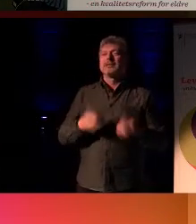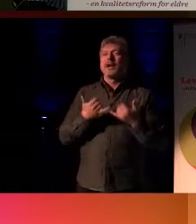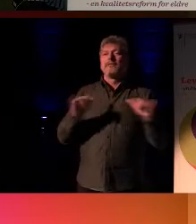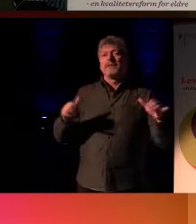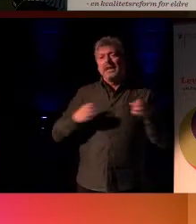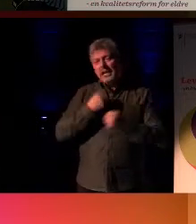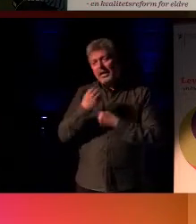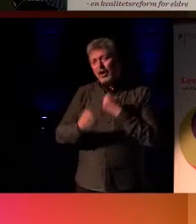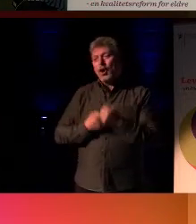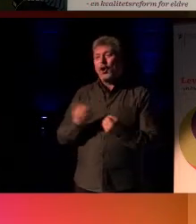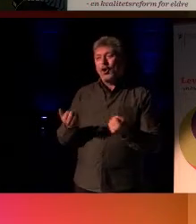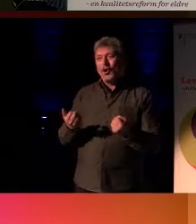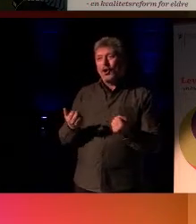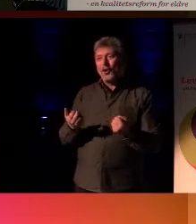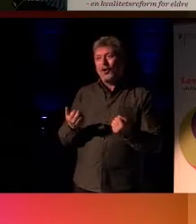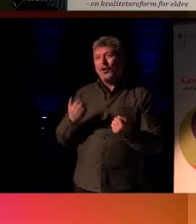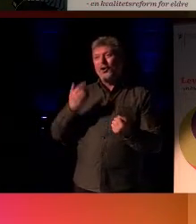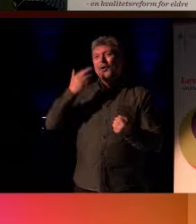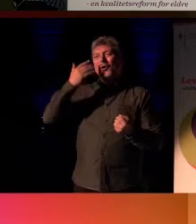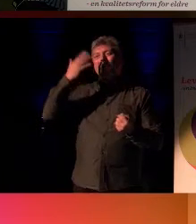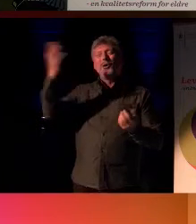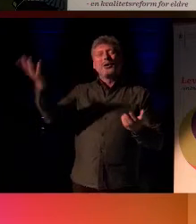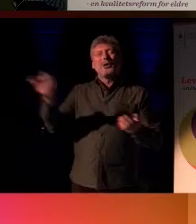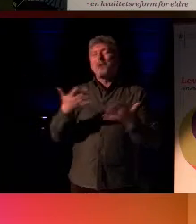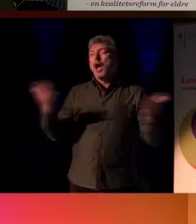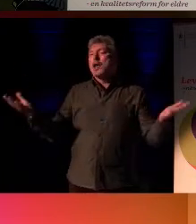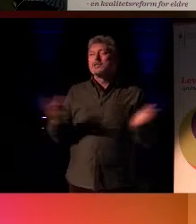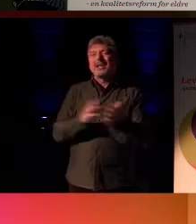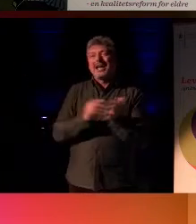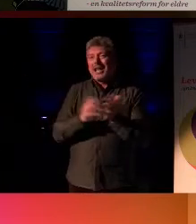frigjøre uoverskuelige ressurser I helsevesenet.